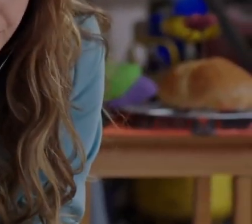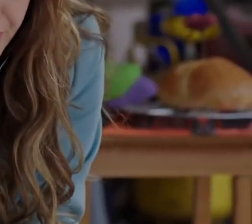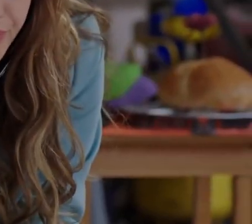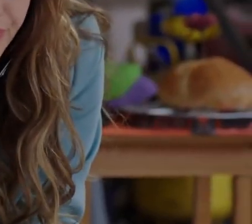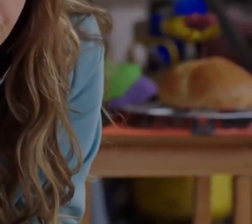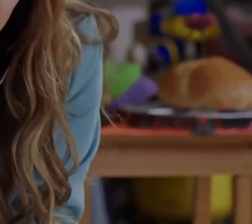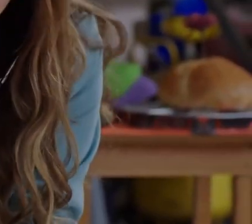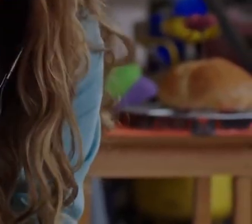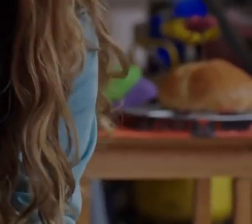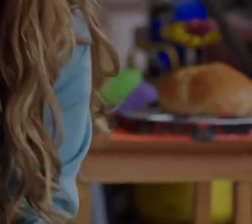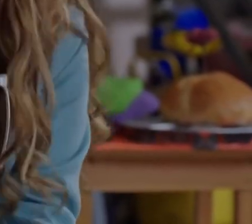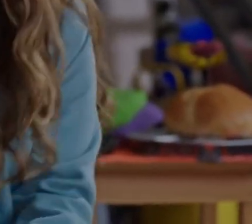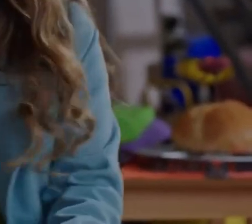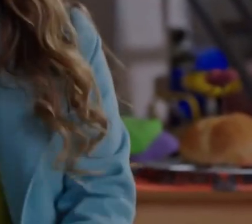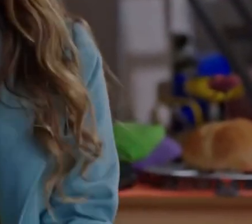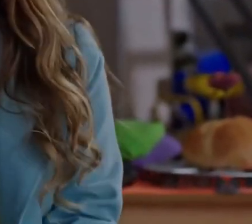Burcu gözlerini devirdi.